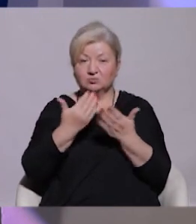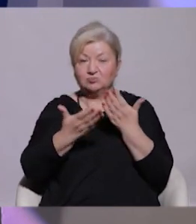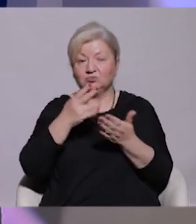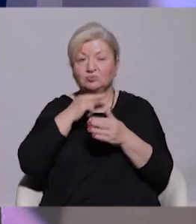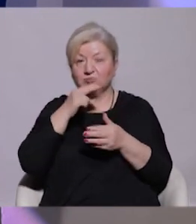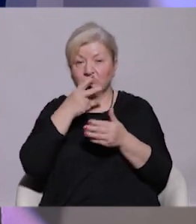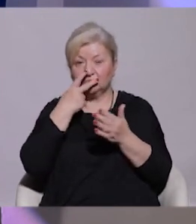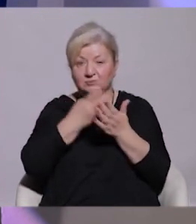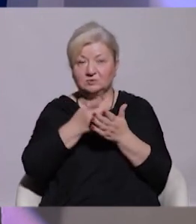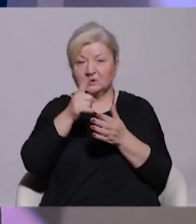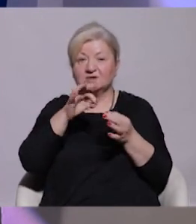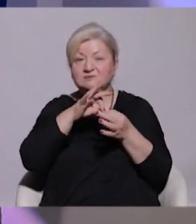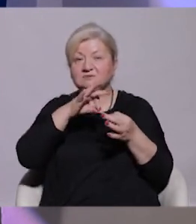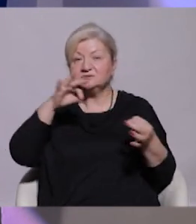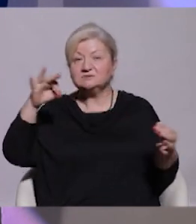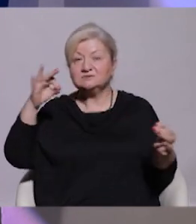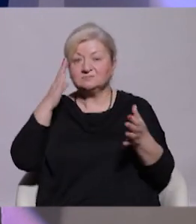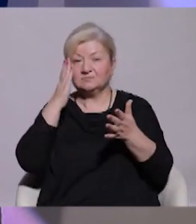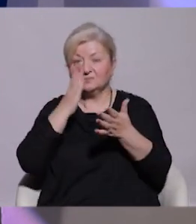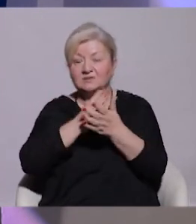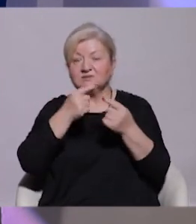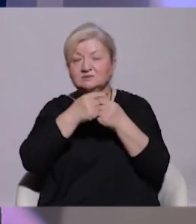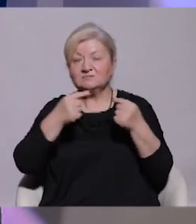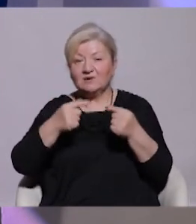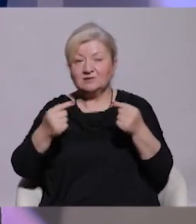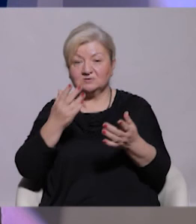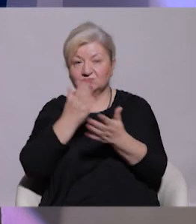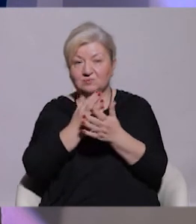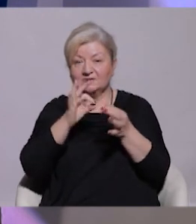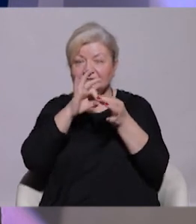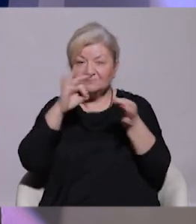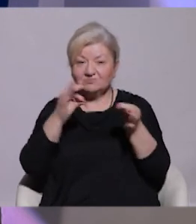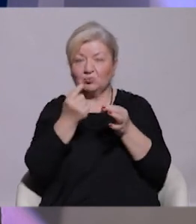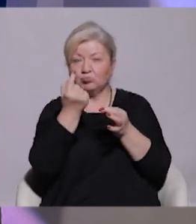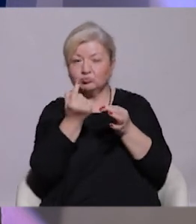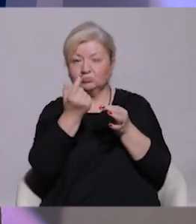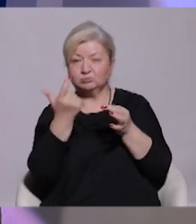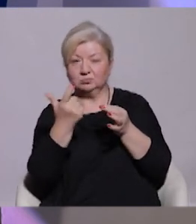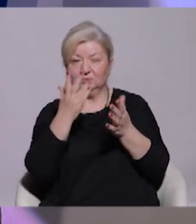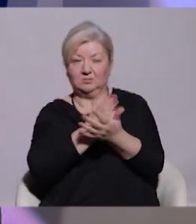დაკვირვები ხართ გიტარაზე, ეს სიმები სხვადასხვა მასის არის, ანუ სხვადასხვა სისქის არის, ხო? რაც უფრო